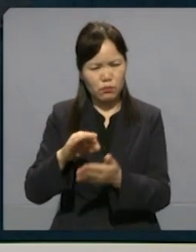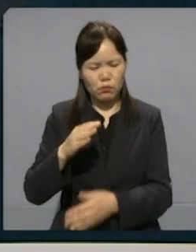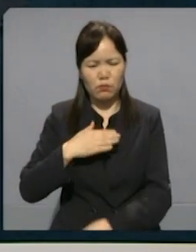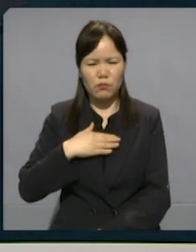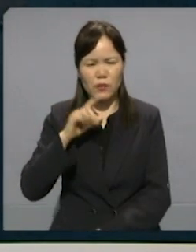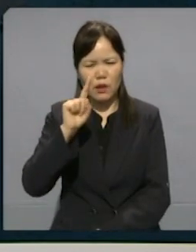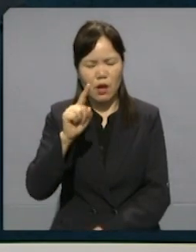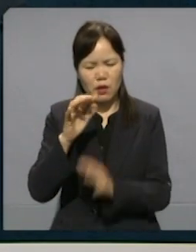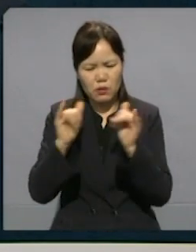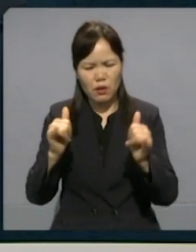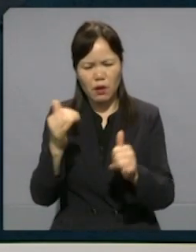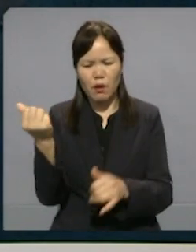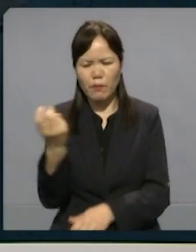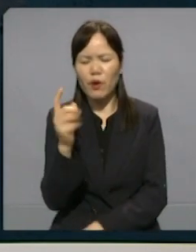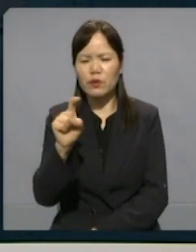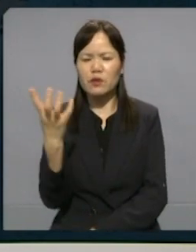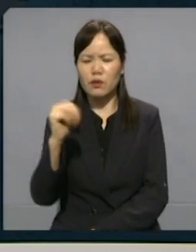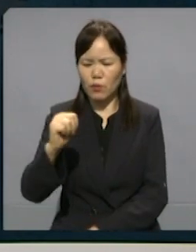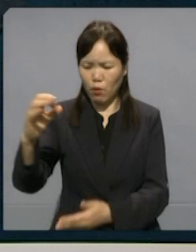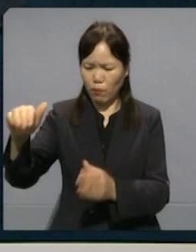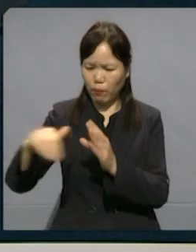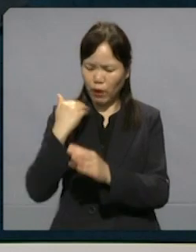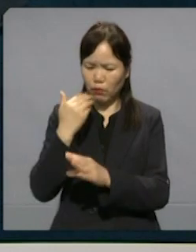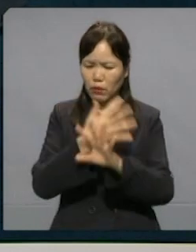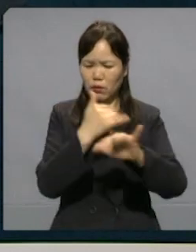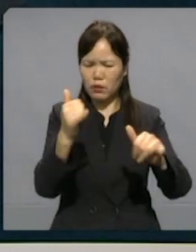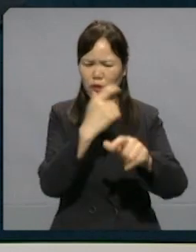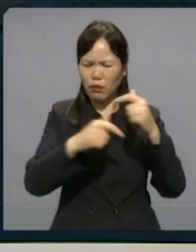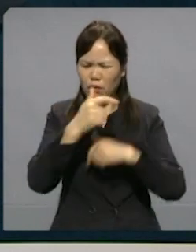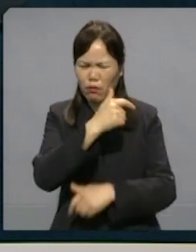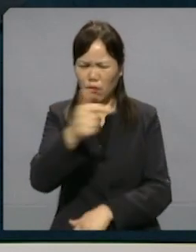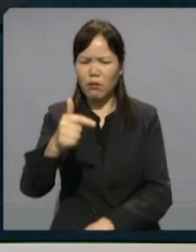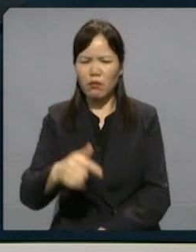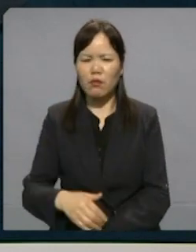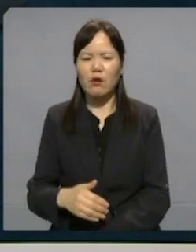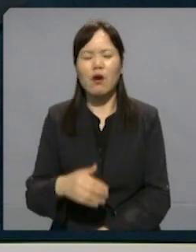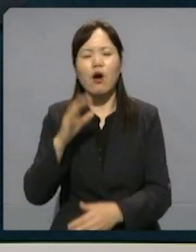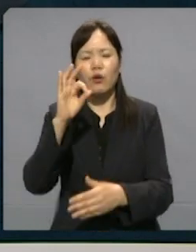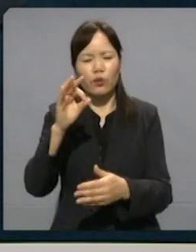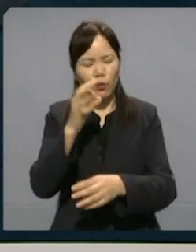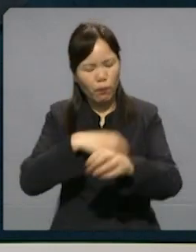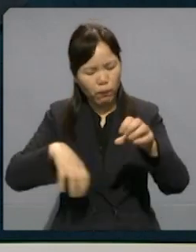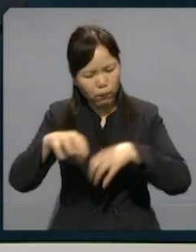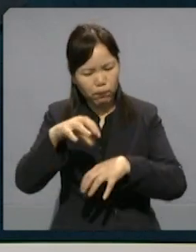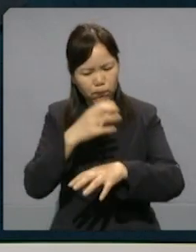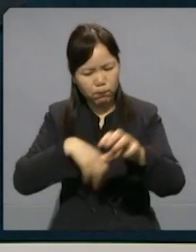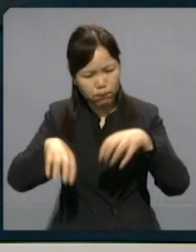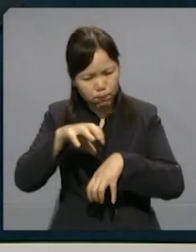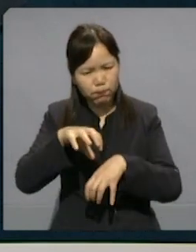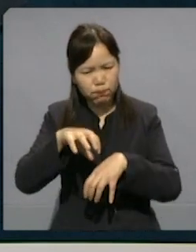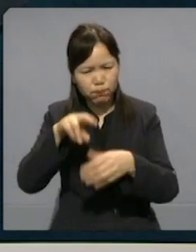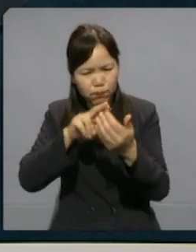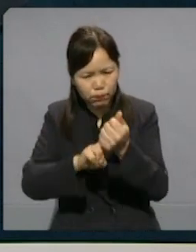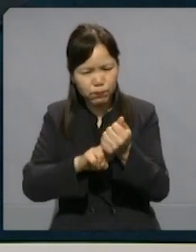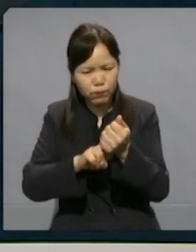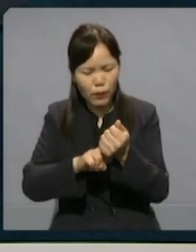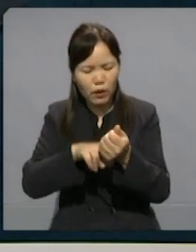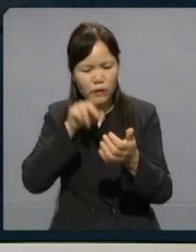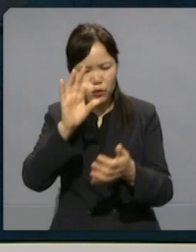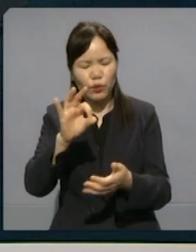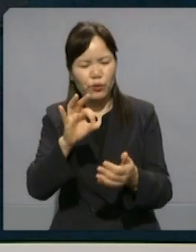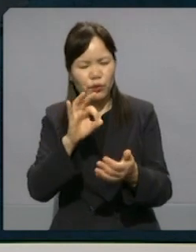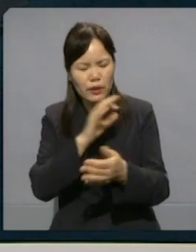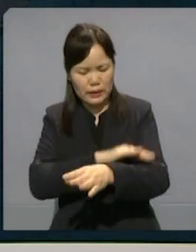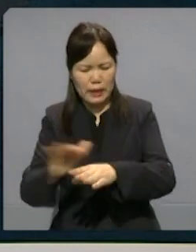몇십억이 들어왔으니 다른 가족들은 오죽하겠느냐. 막대한 불법 자금을 세탁해 은닉한 뒤 이를 원천으로 잘 살고 있다. 한